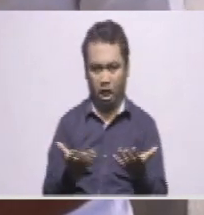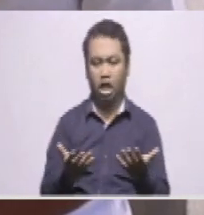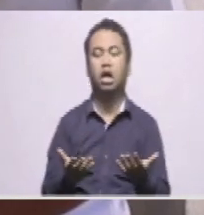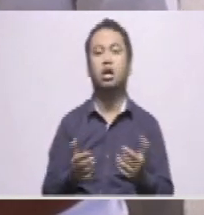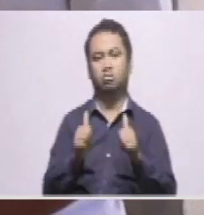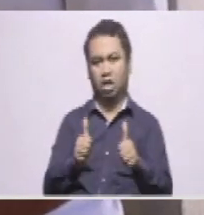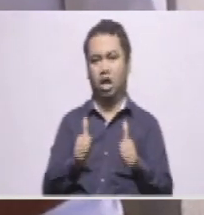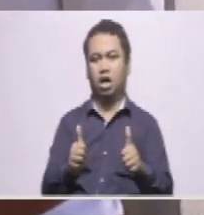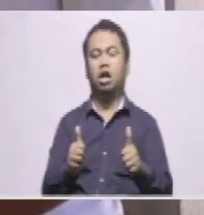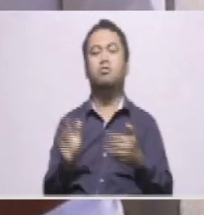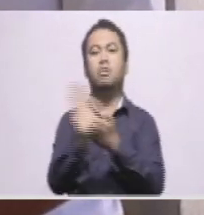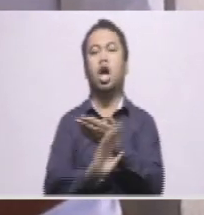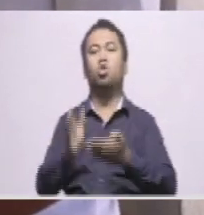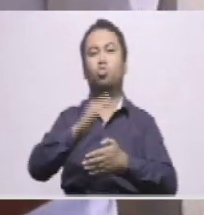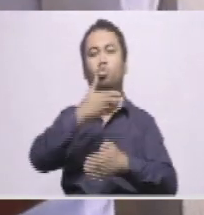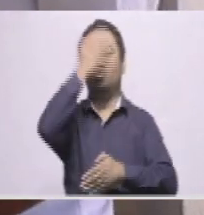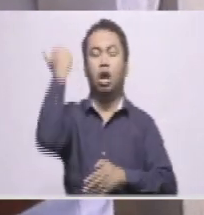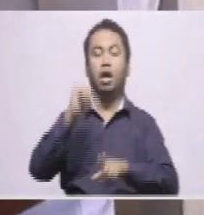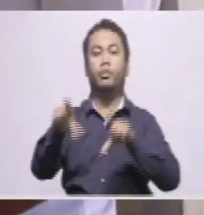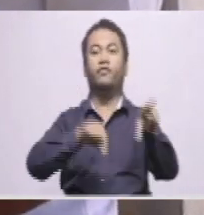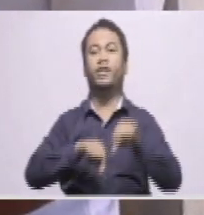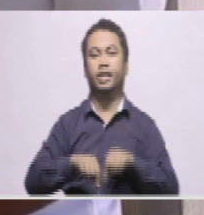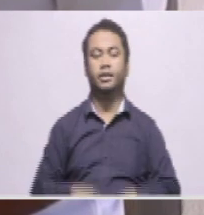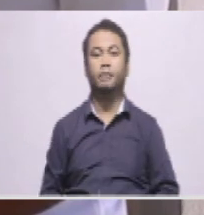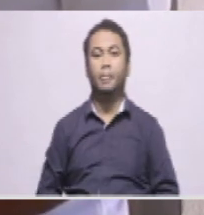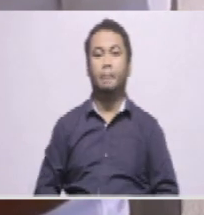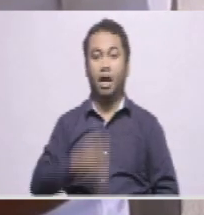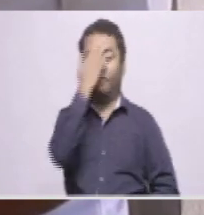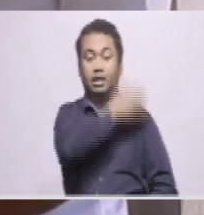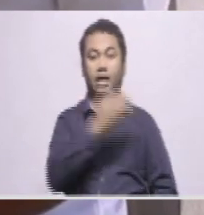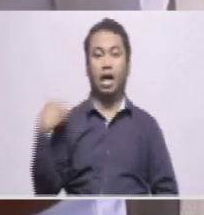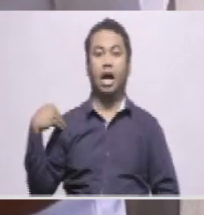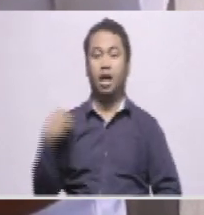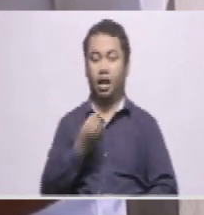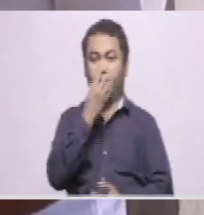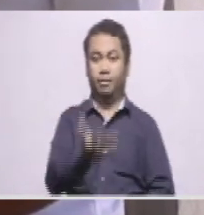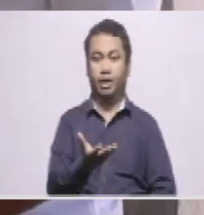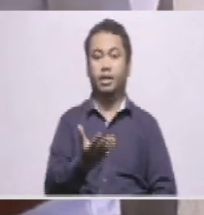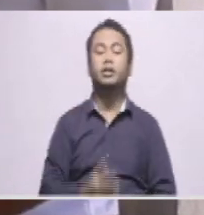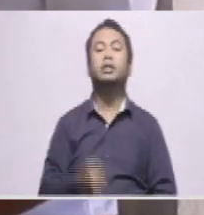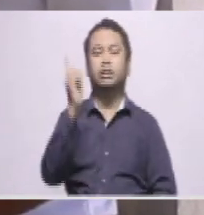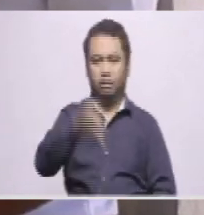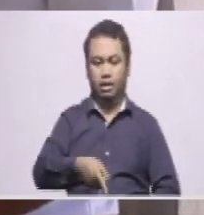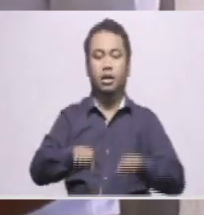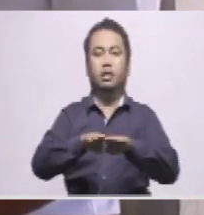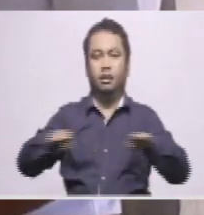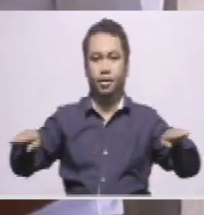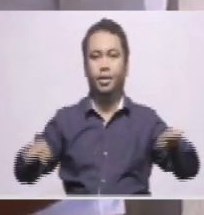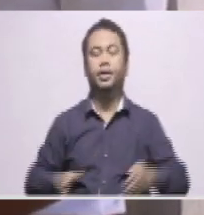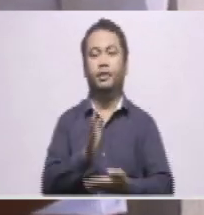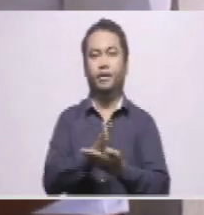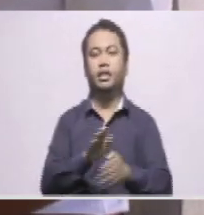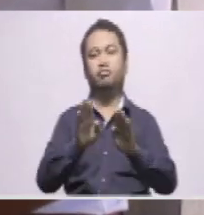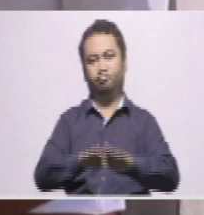fifidianana solombavam-bahoaka zao. Ka mino manome toky ny fitondram-panjakana fa tsy maintsy mizotra tsara satria efa petsapetsaka daholo zany le dispositif de